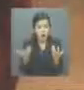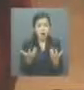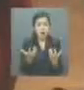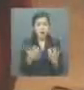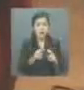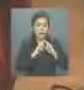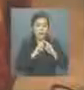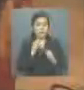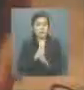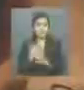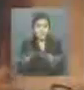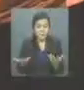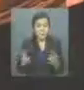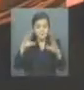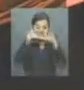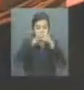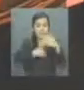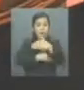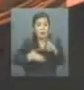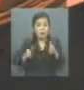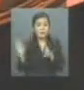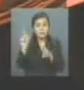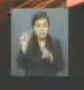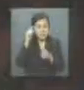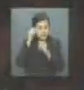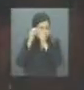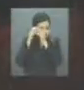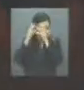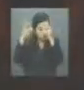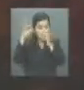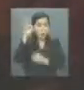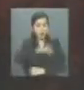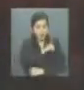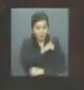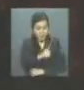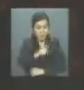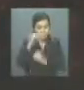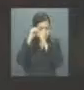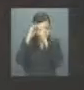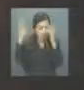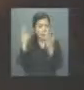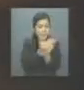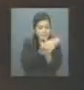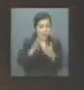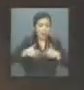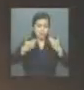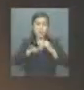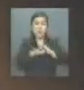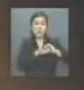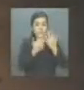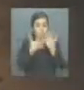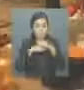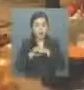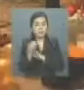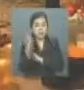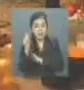ผลงานที่เห็นในห้องมืดนี้ทั้งหมดจึงเกิดจากความคิดของผู้คนที่มาร่วมงานแบ่งปันความสนุกร่วมกันนอกจากนี้ยังได้เห็น